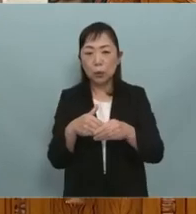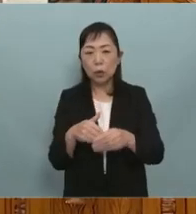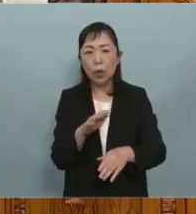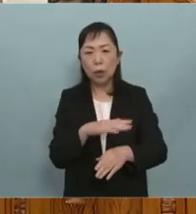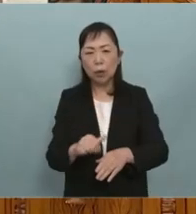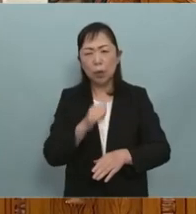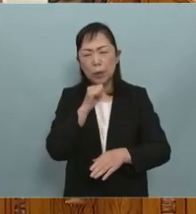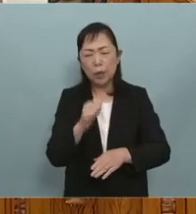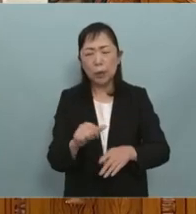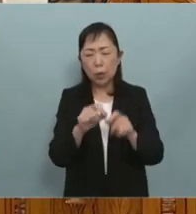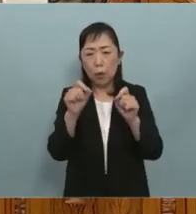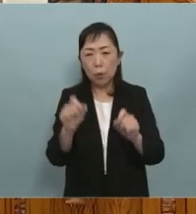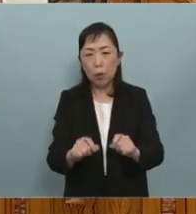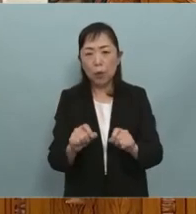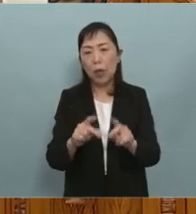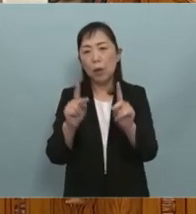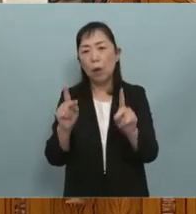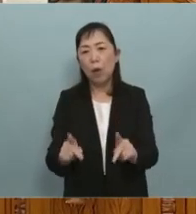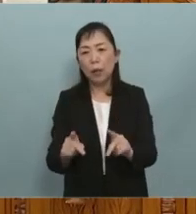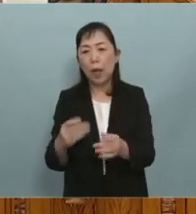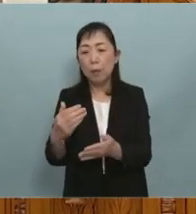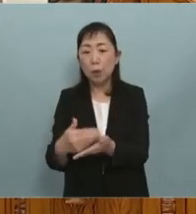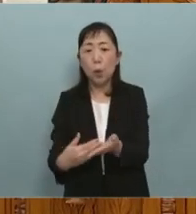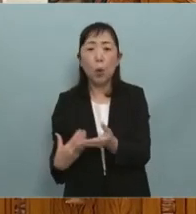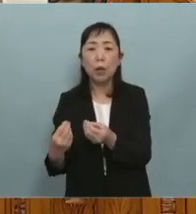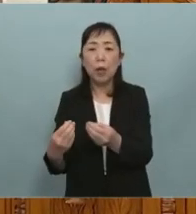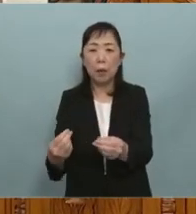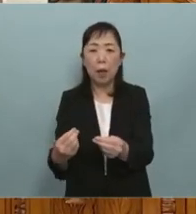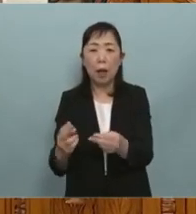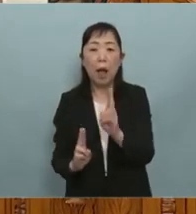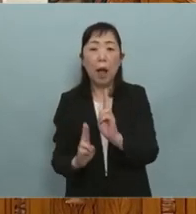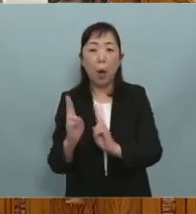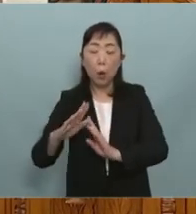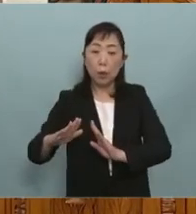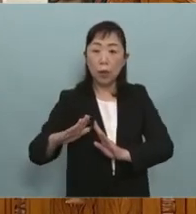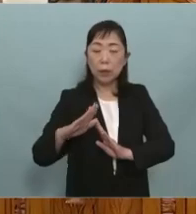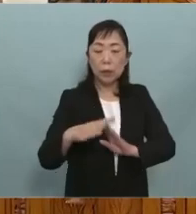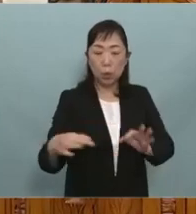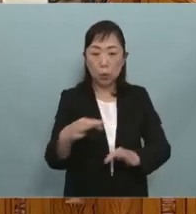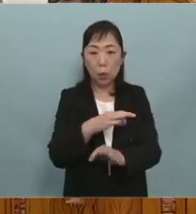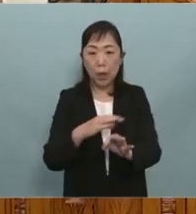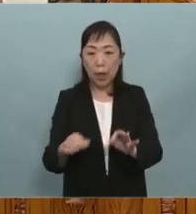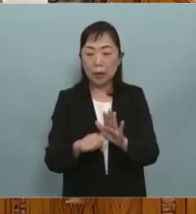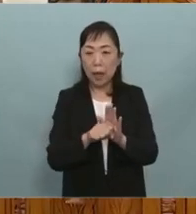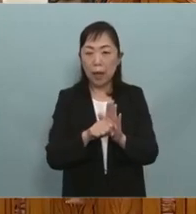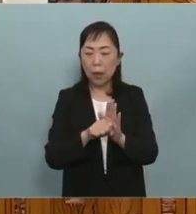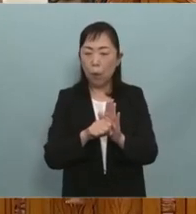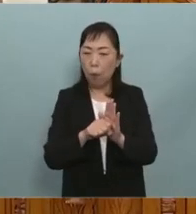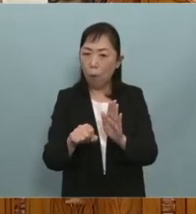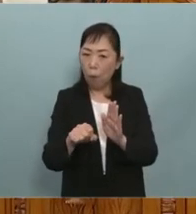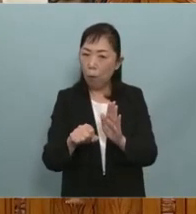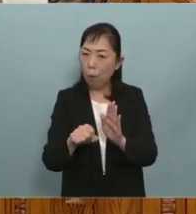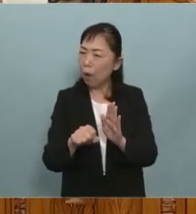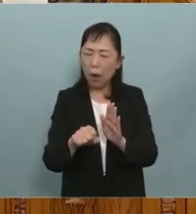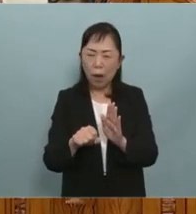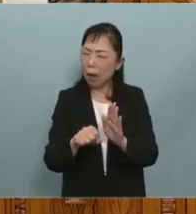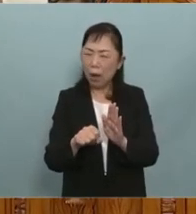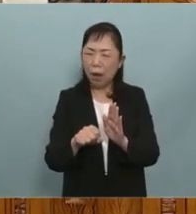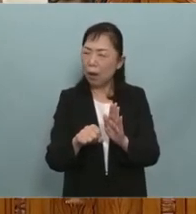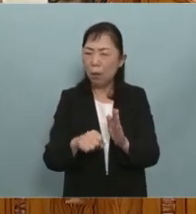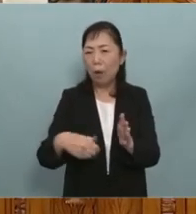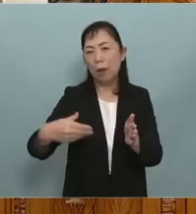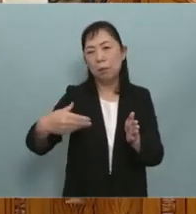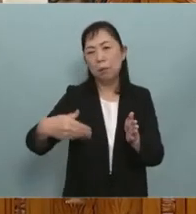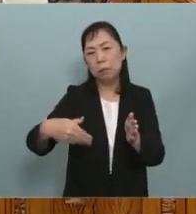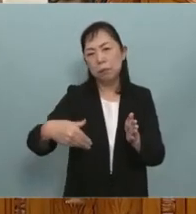問題などの課題も存在します沖縄振興の経済効果は十分に生内に波及して